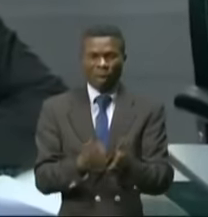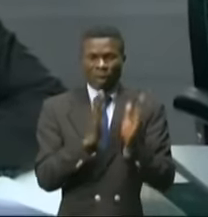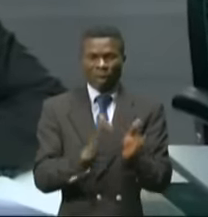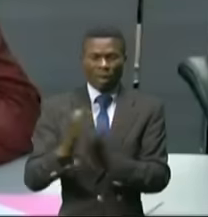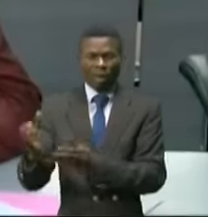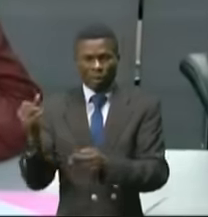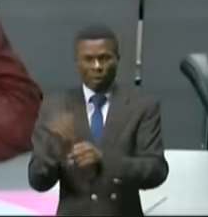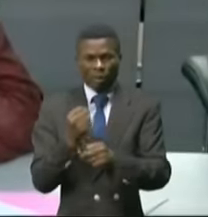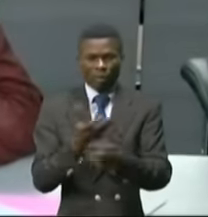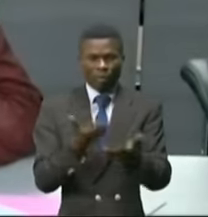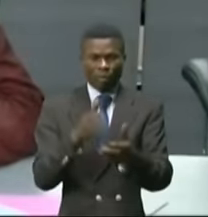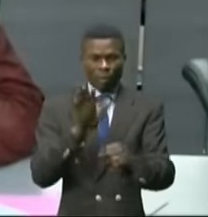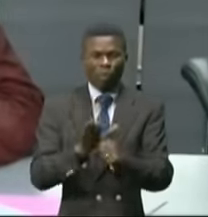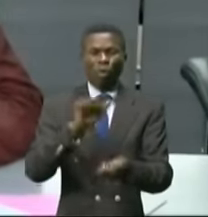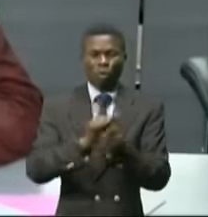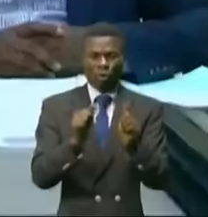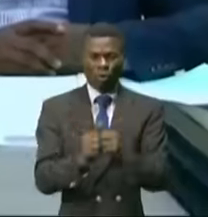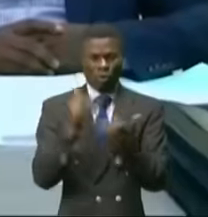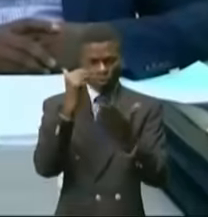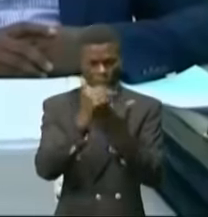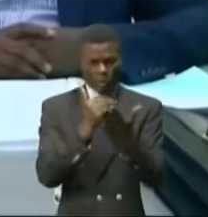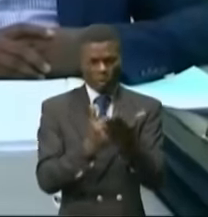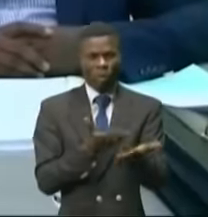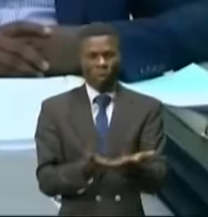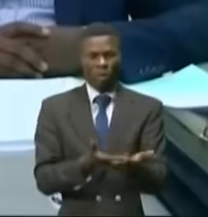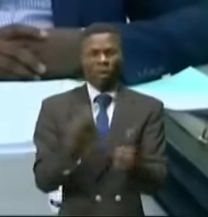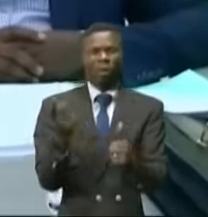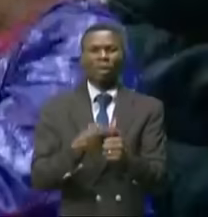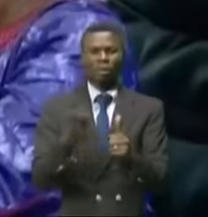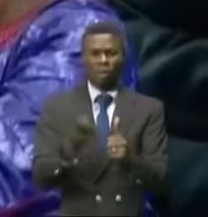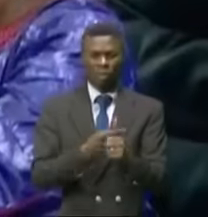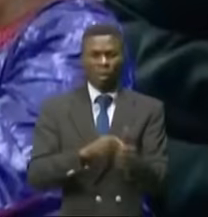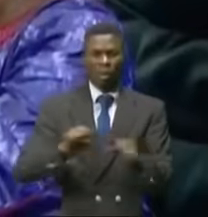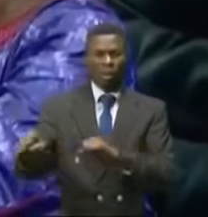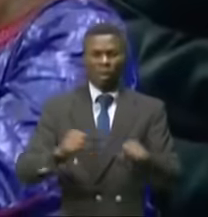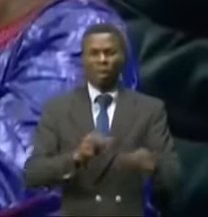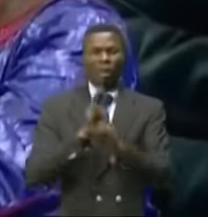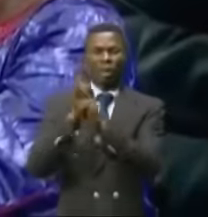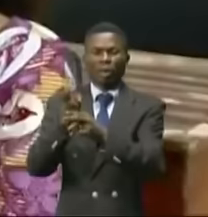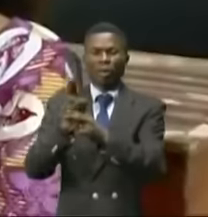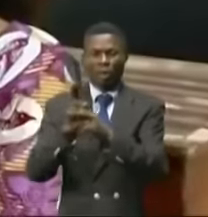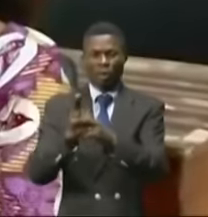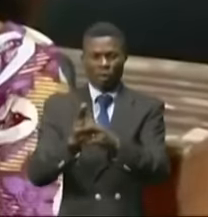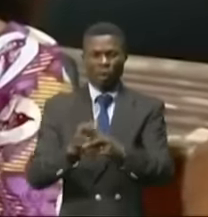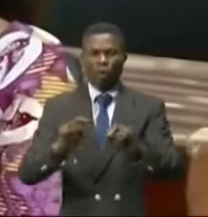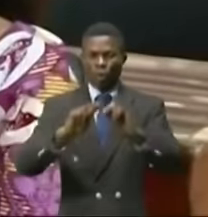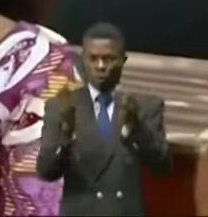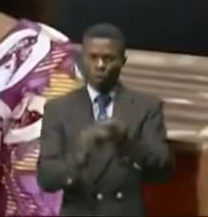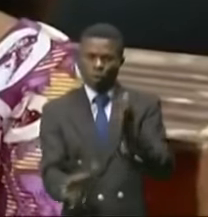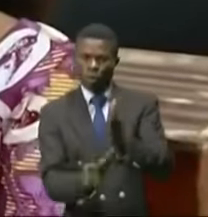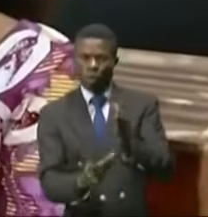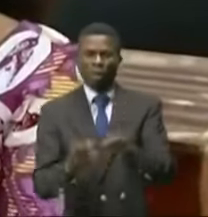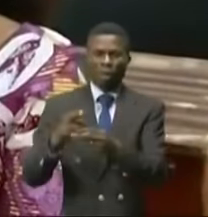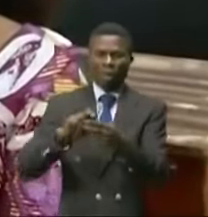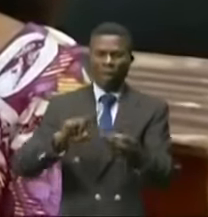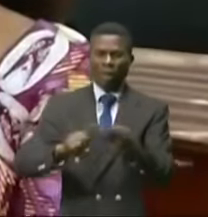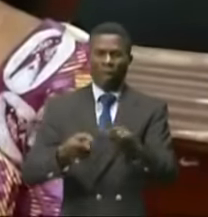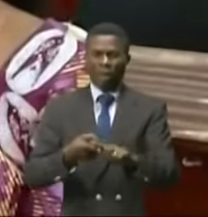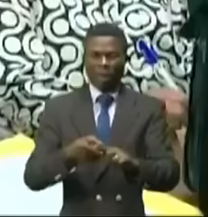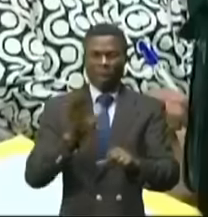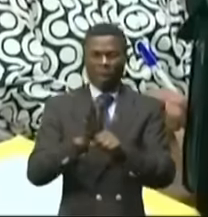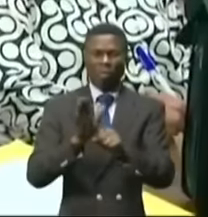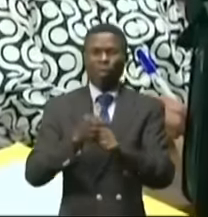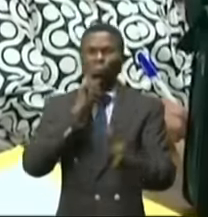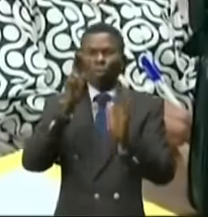des travaux, plusieurs thématiques ont été abordées, notamment l'examen du rapport de la sous-commission des relations